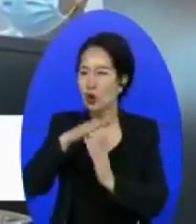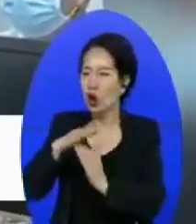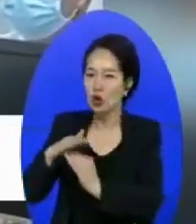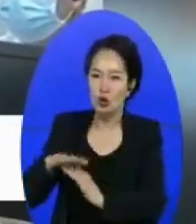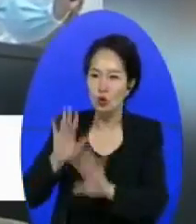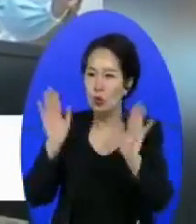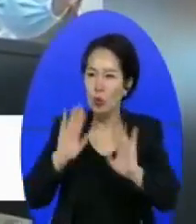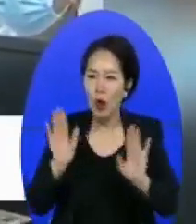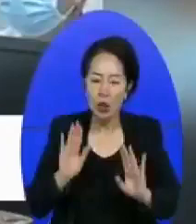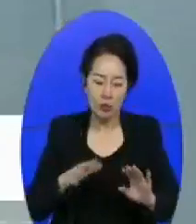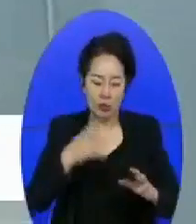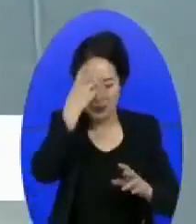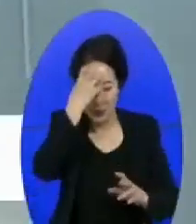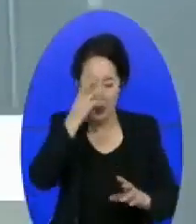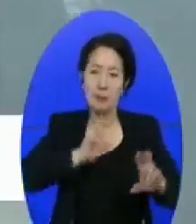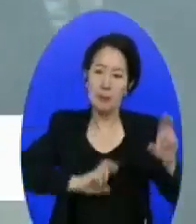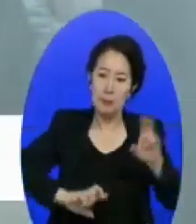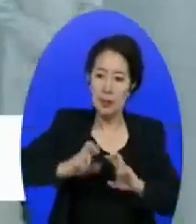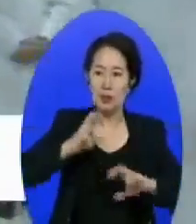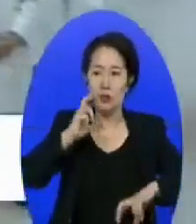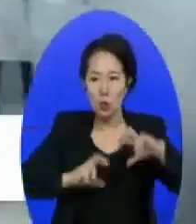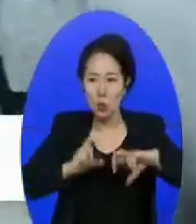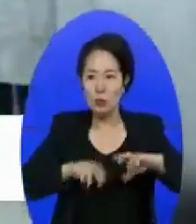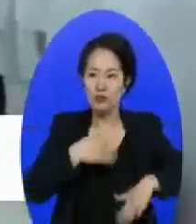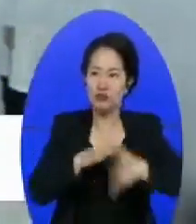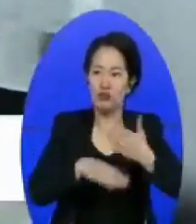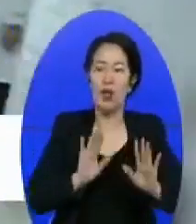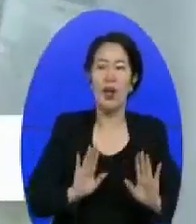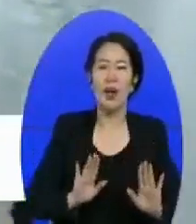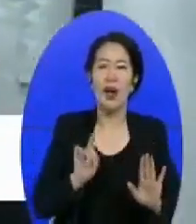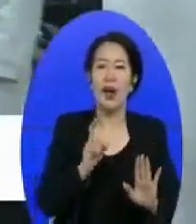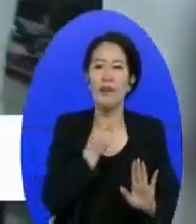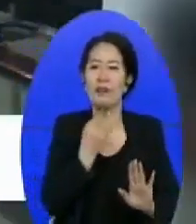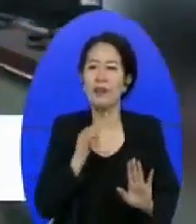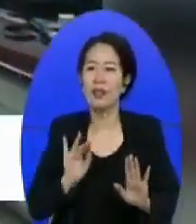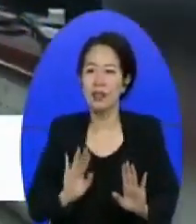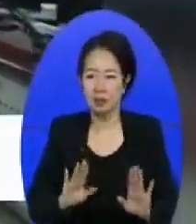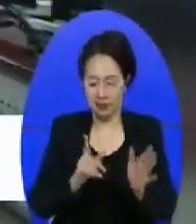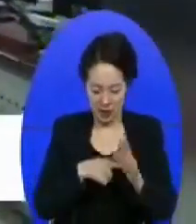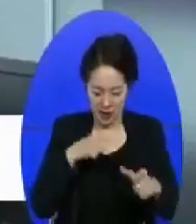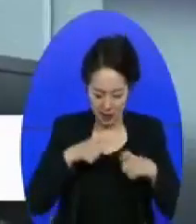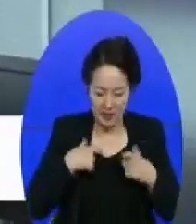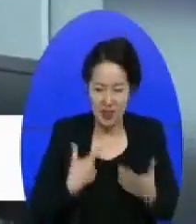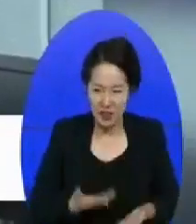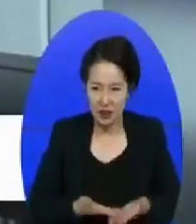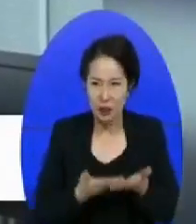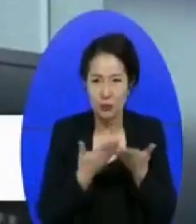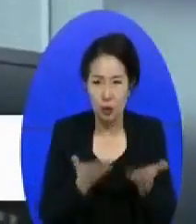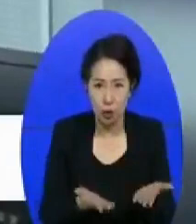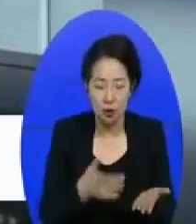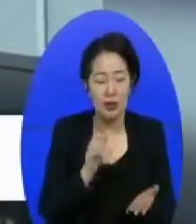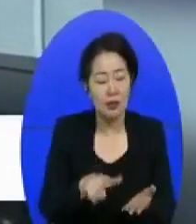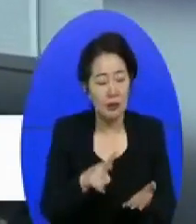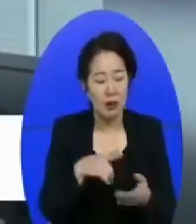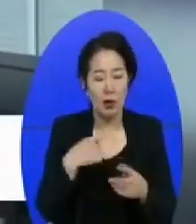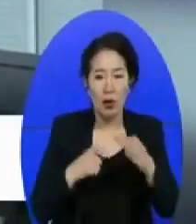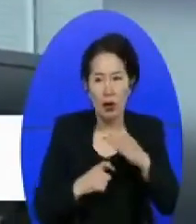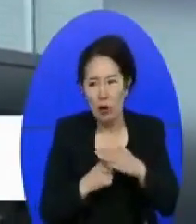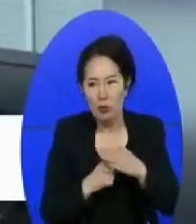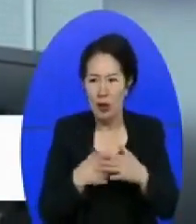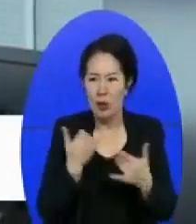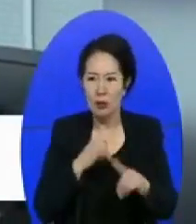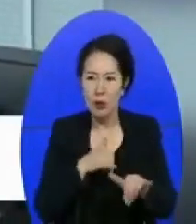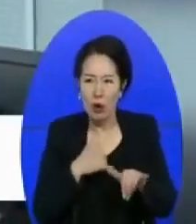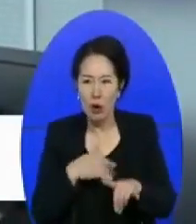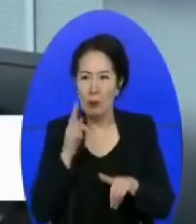болохгүй. А засгийн газар нь бизнес ажилтгуулыг хэвийн горимд оруулахад бас эдийн засгийн хувьд дэмжлэг үзүүлнэ. Ялангуяа хөл хорионд хамгийн их хохирч